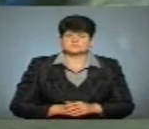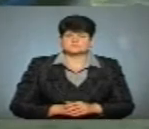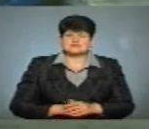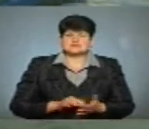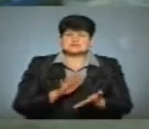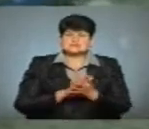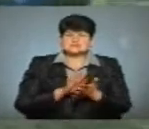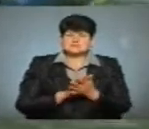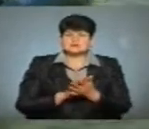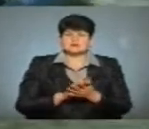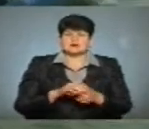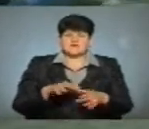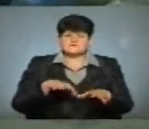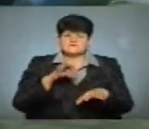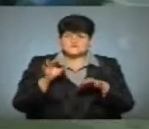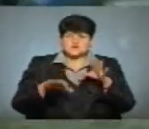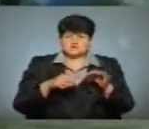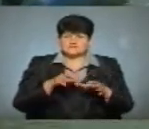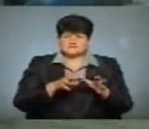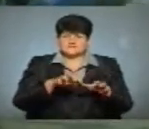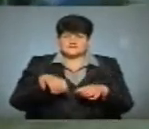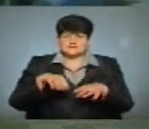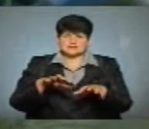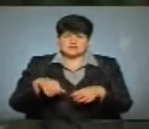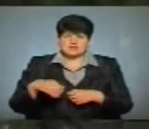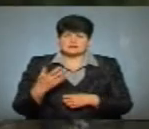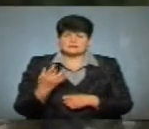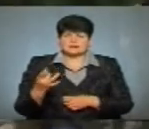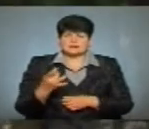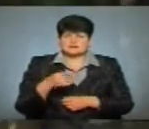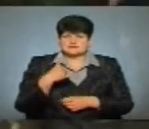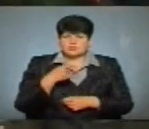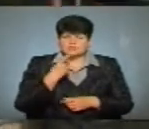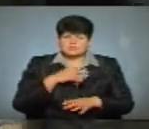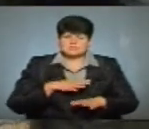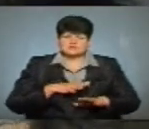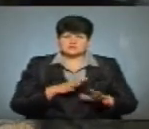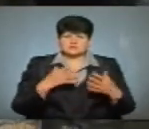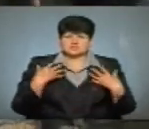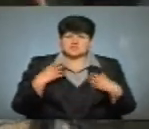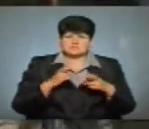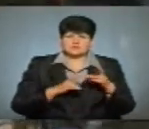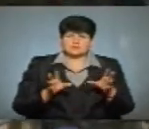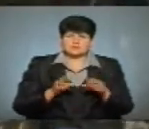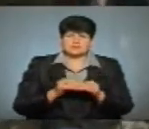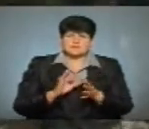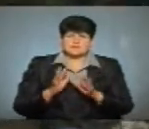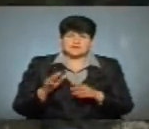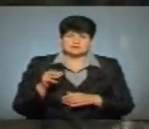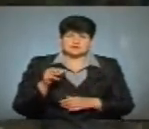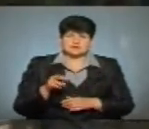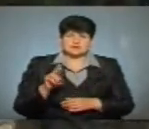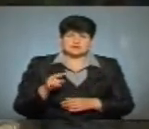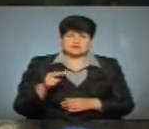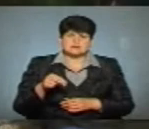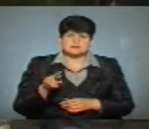Сміття та водорості з Тернопільського ставу витягують декілька разів на рік, каже заступник начальника підприємства об'єднання парків Тарас